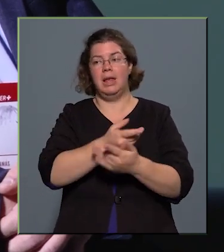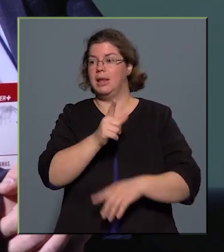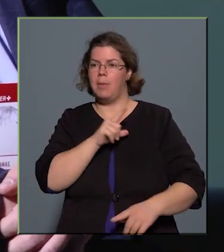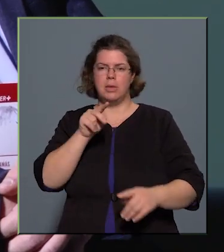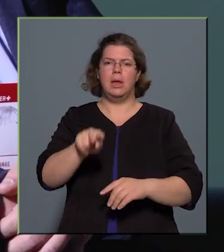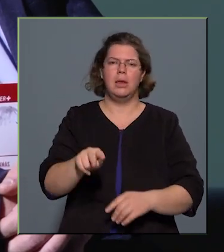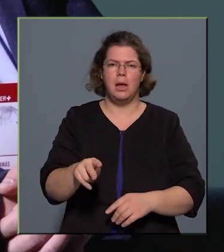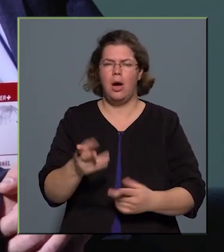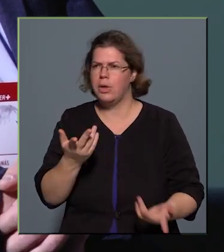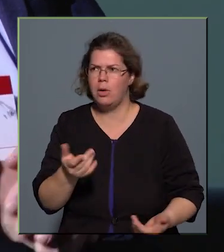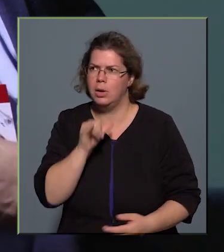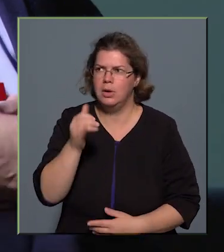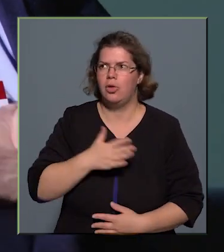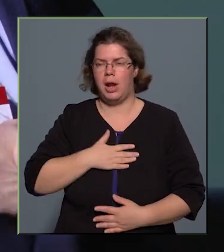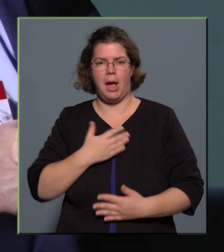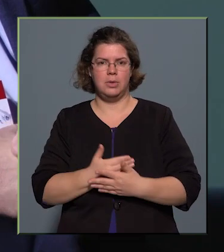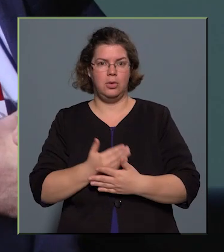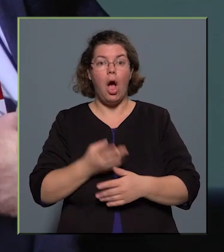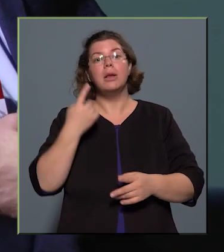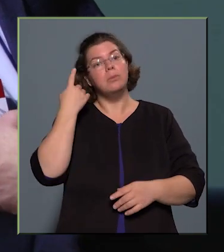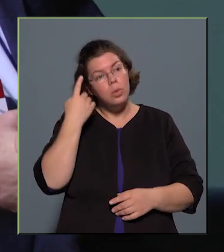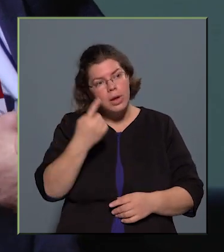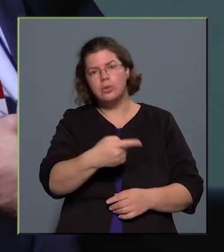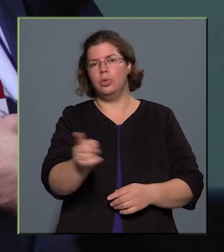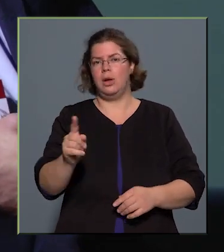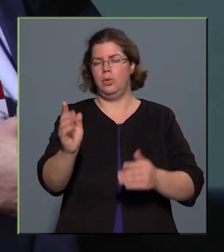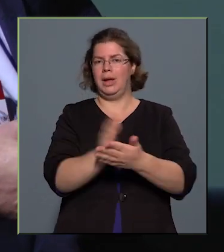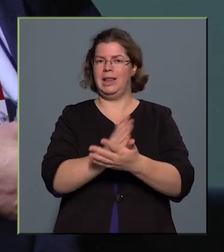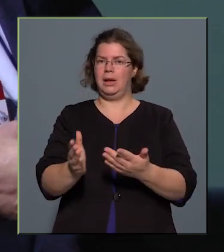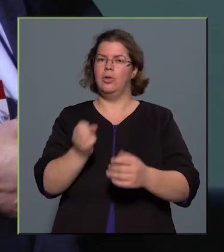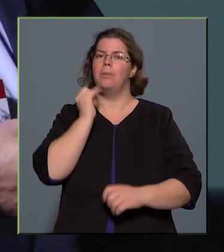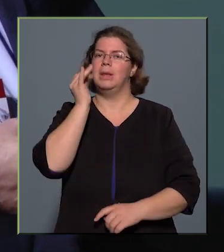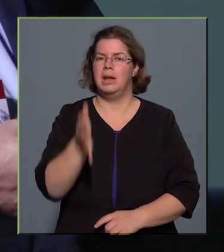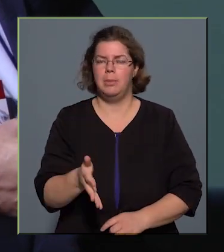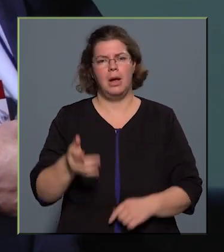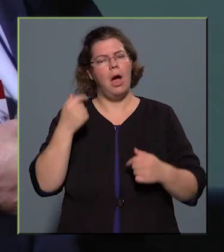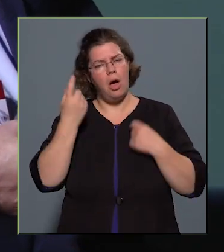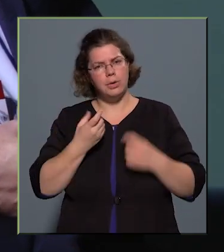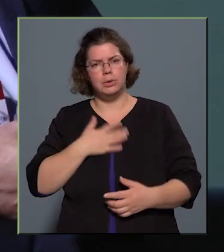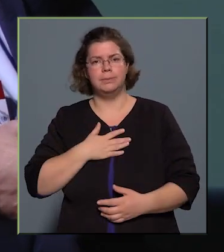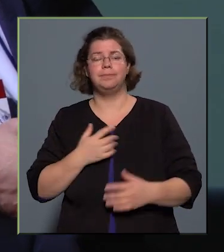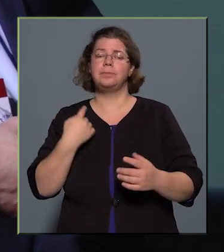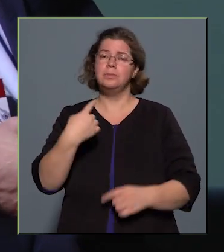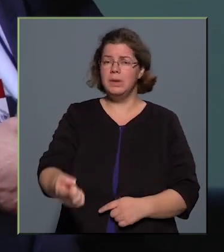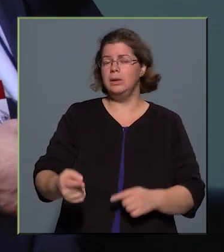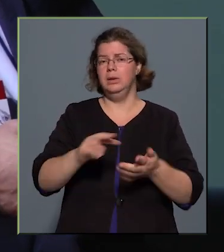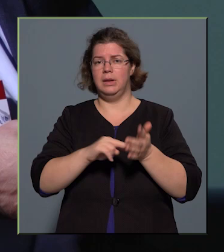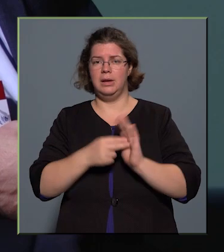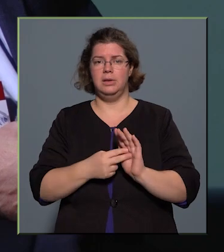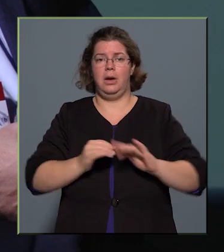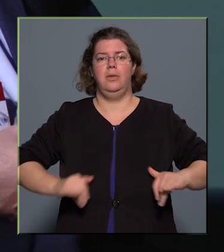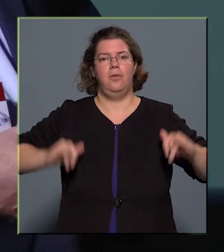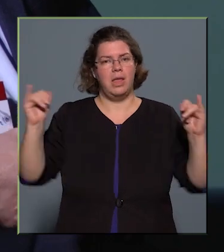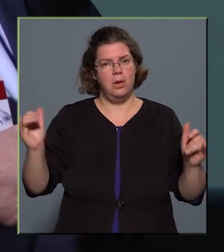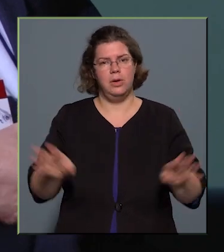hopp, akkor ránk nincs szükség, hanem hogyan tudnak ők egyszerűsíteni az ő mindennapjaikat. Én azt gondolom, hogy maga a technológia